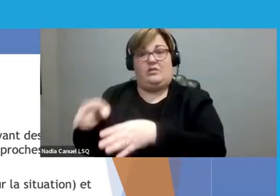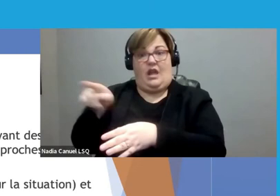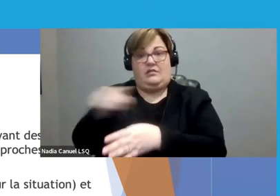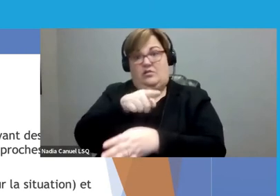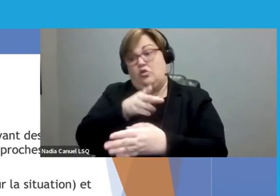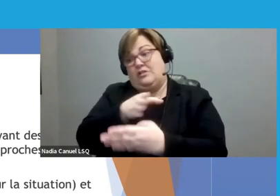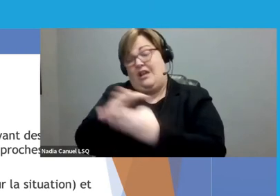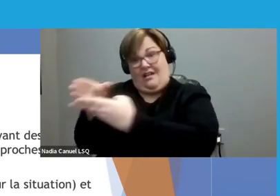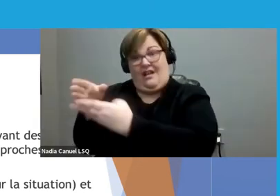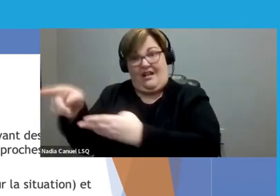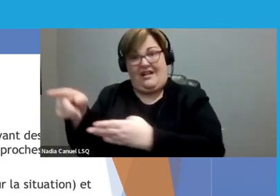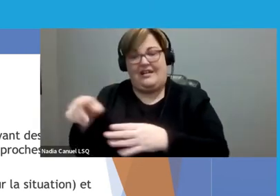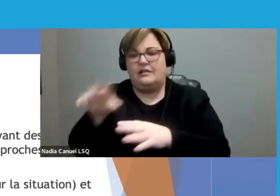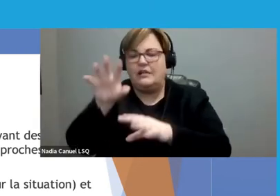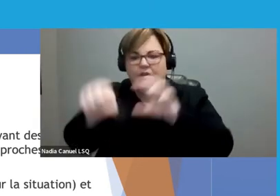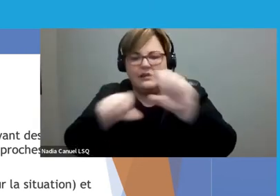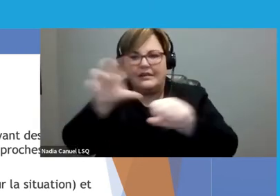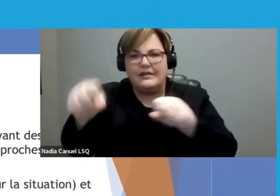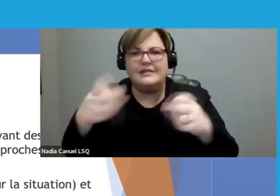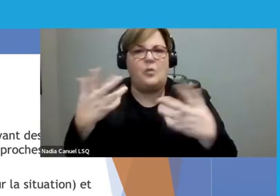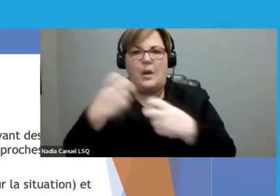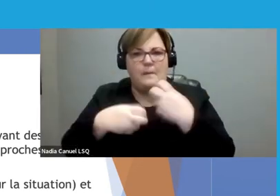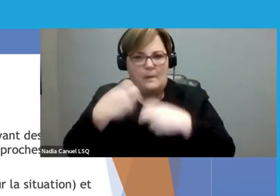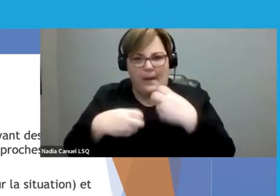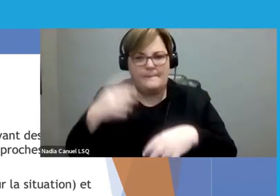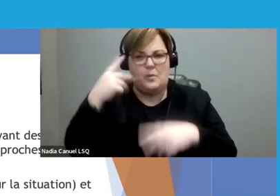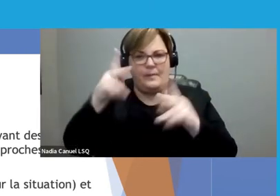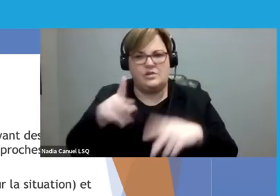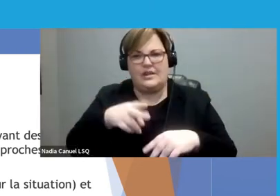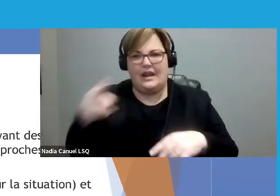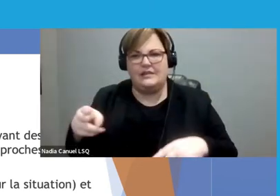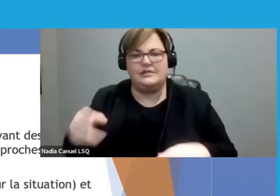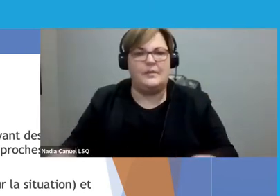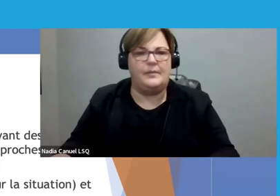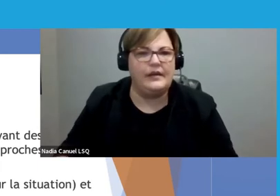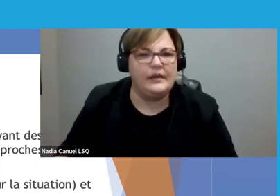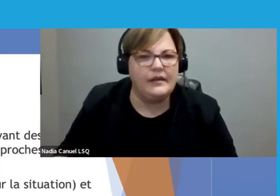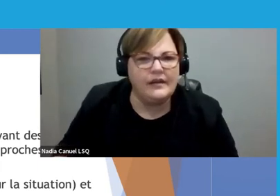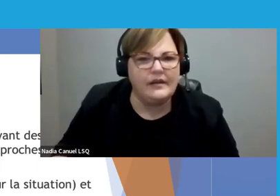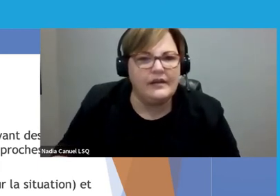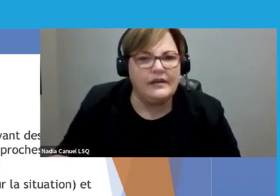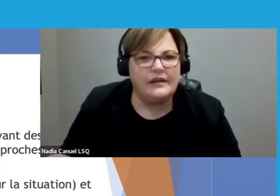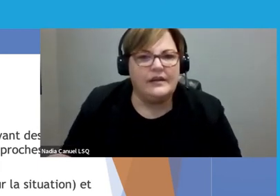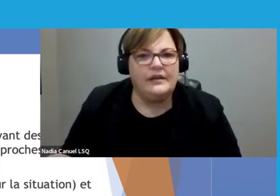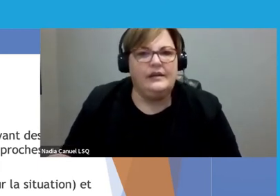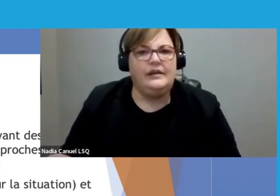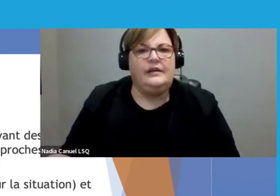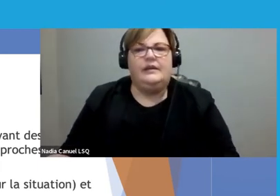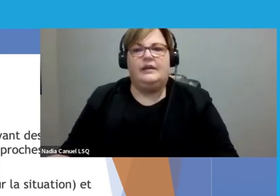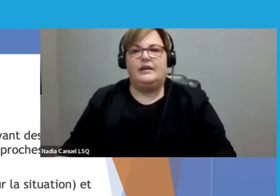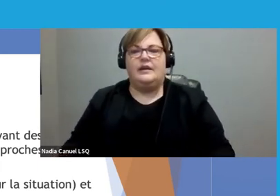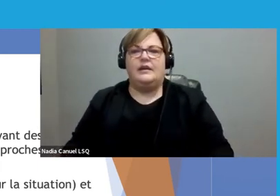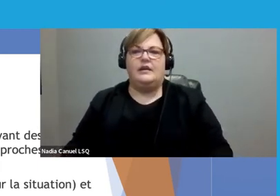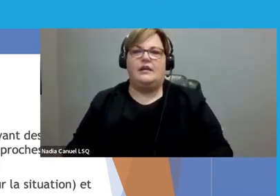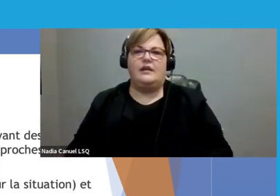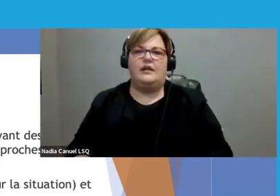à déceler de manière particulière, vécu par les femmes en situation de handicap. Mais dans les